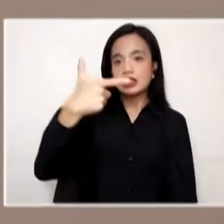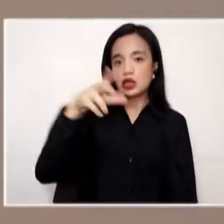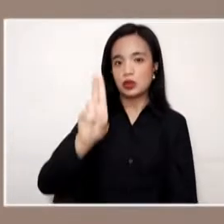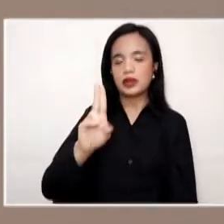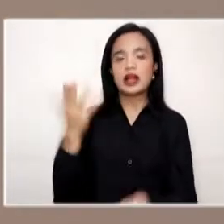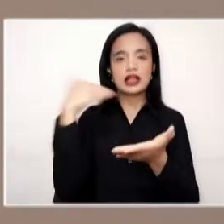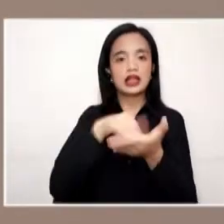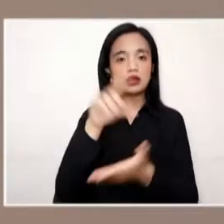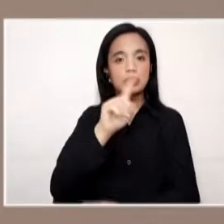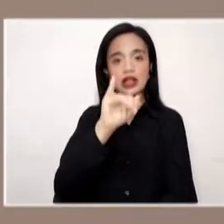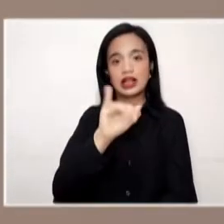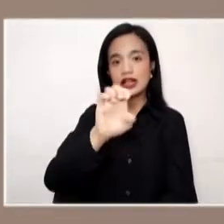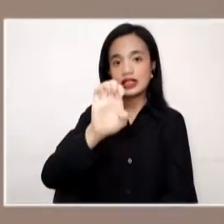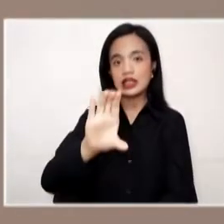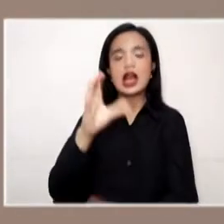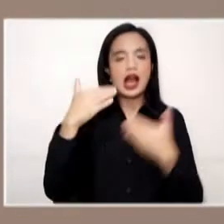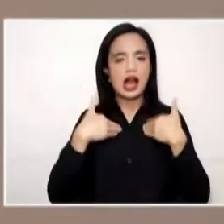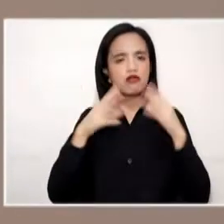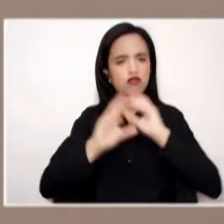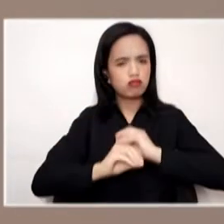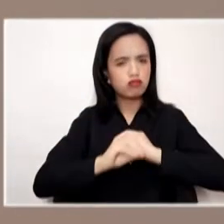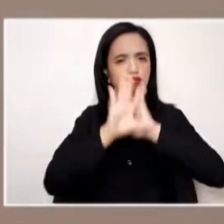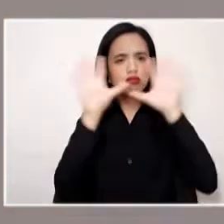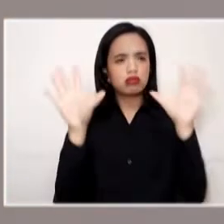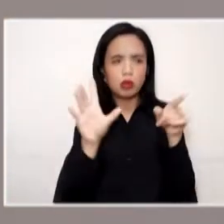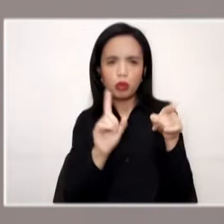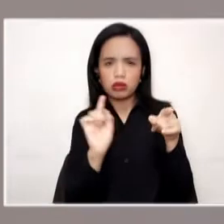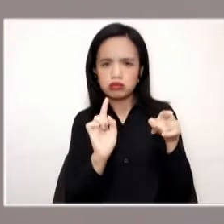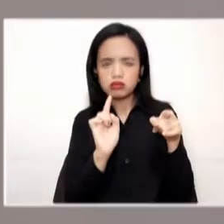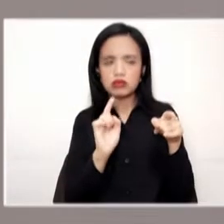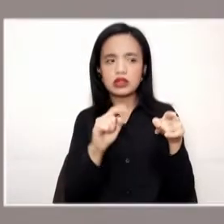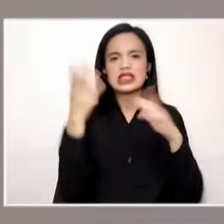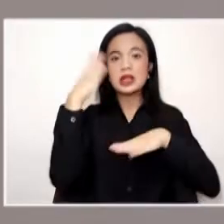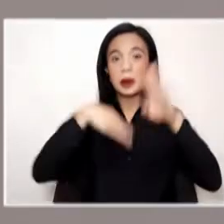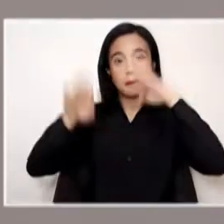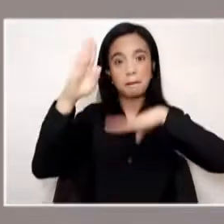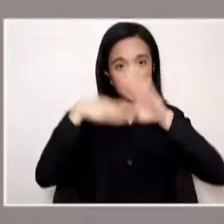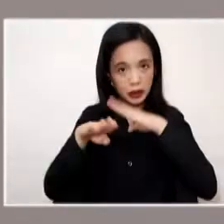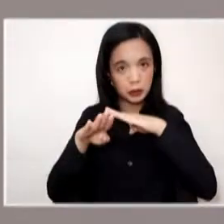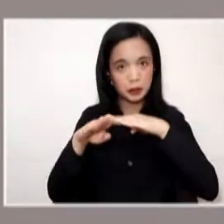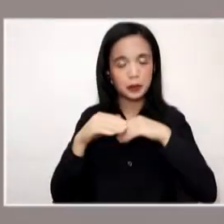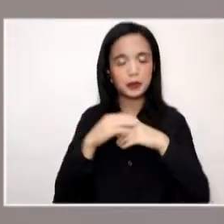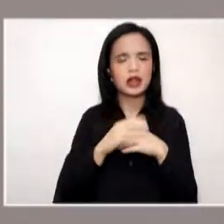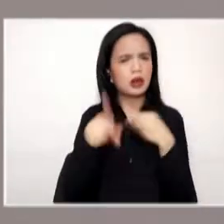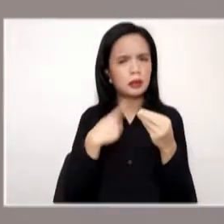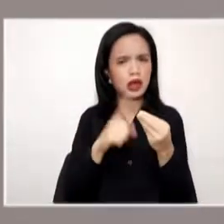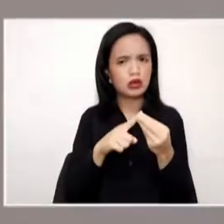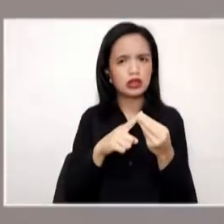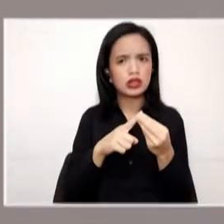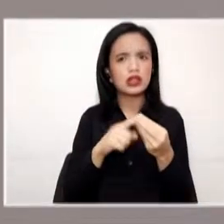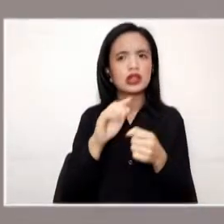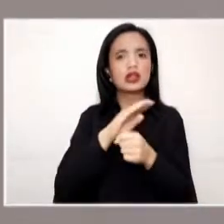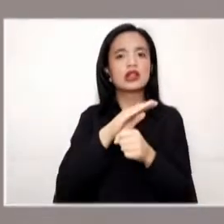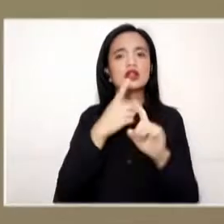tapno dadang nga may lalawag kadagiti man agtutubo dagiti issue iti kagimungan particular iti local communist armed conflict